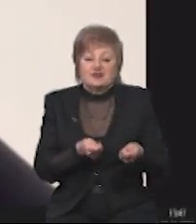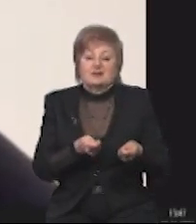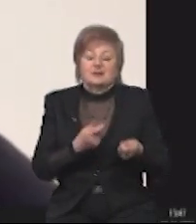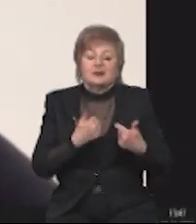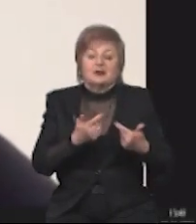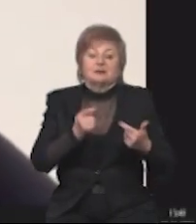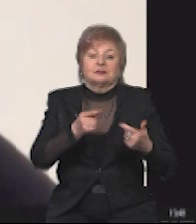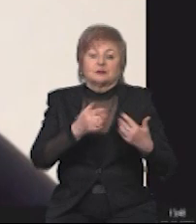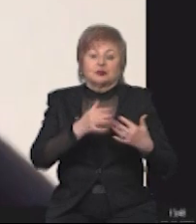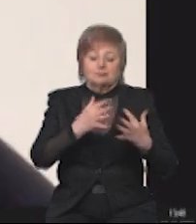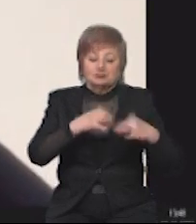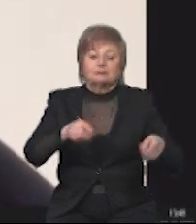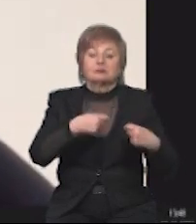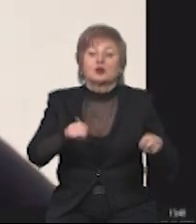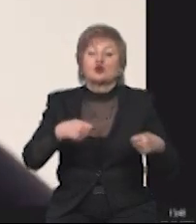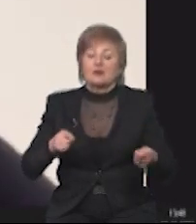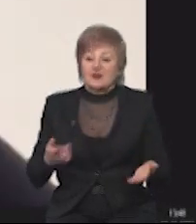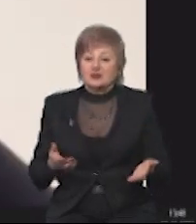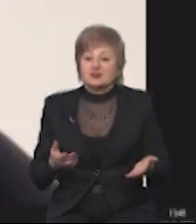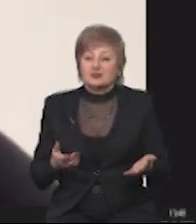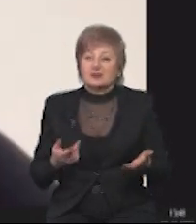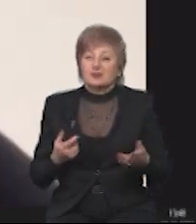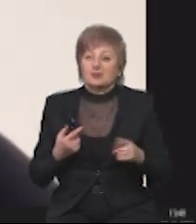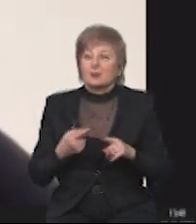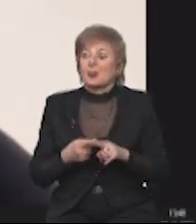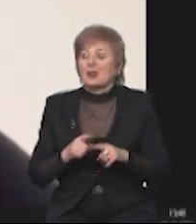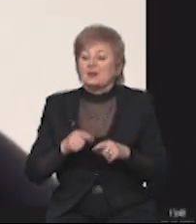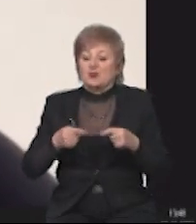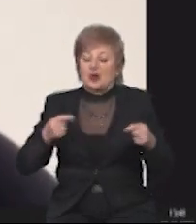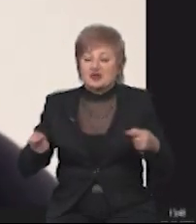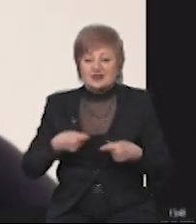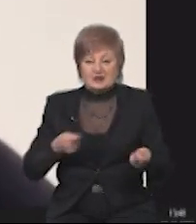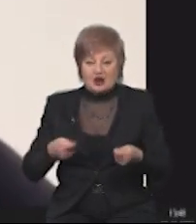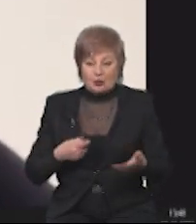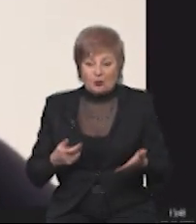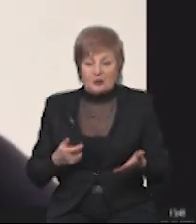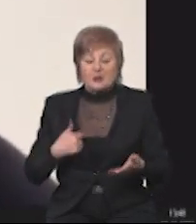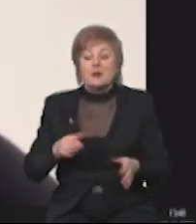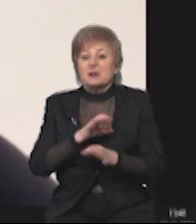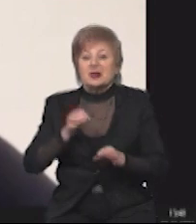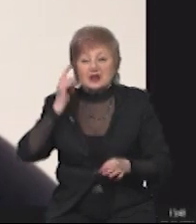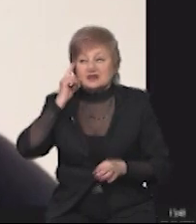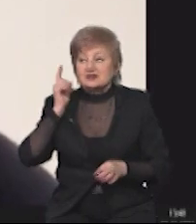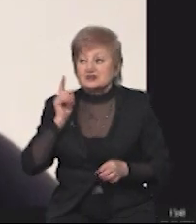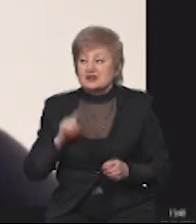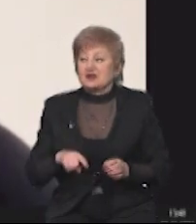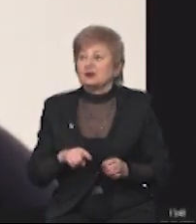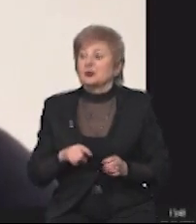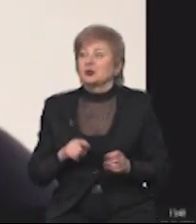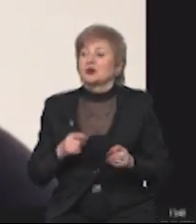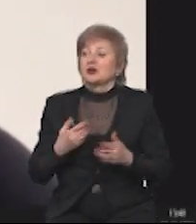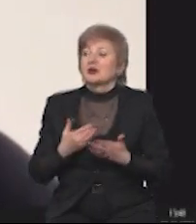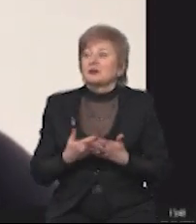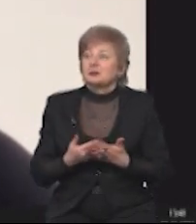при полной разрушенной цепочке розничной торговли. Мы все прекрасно знаем, что делается в Киеве. В Киеве все